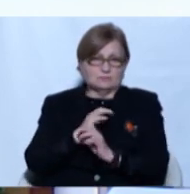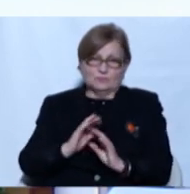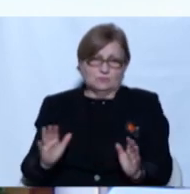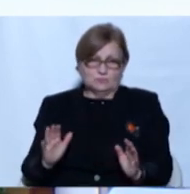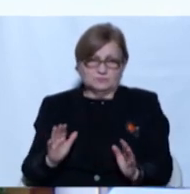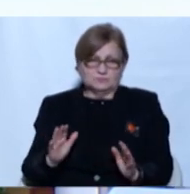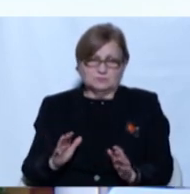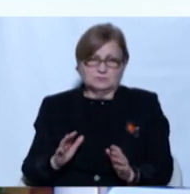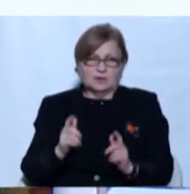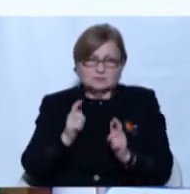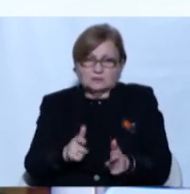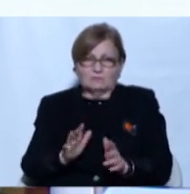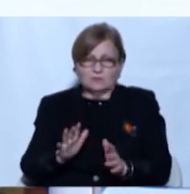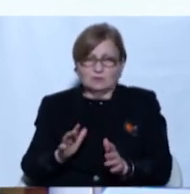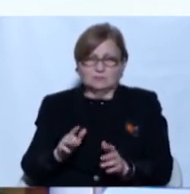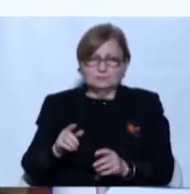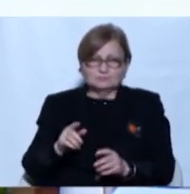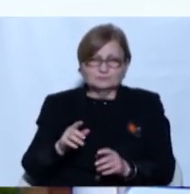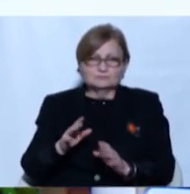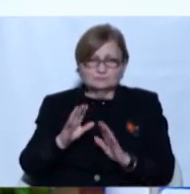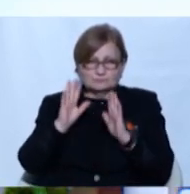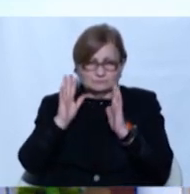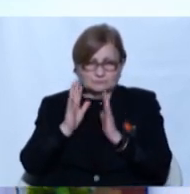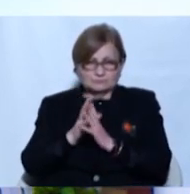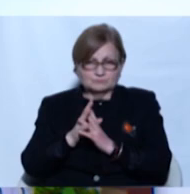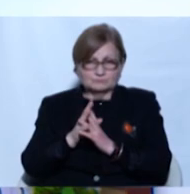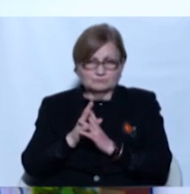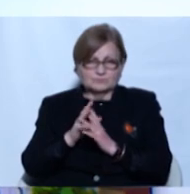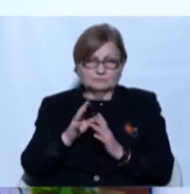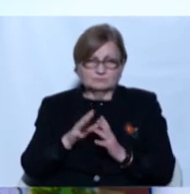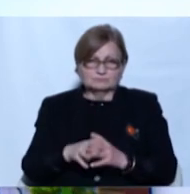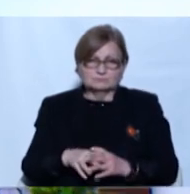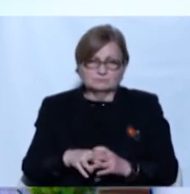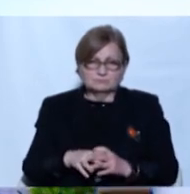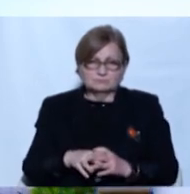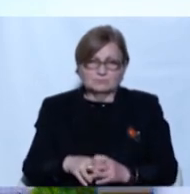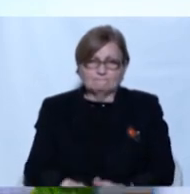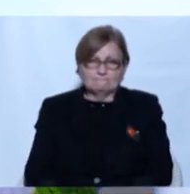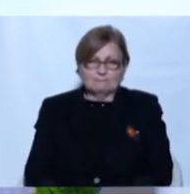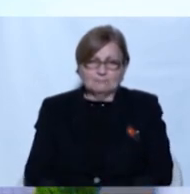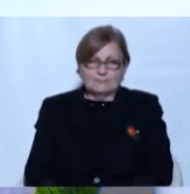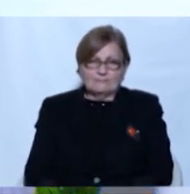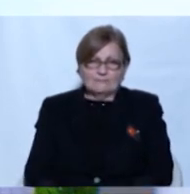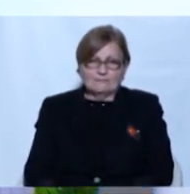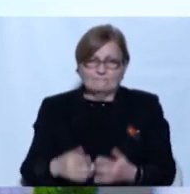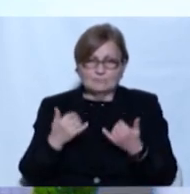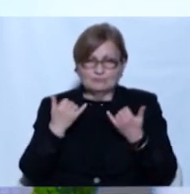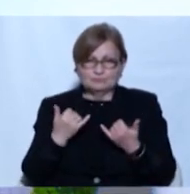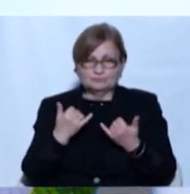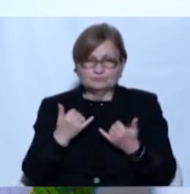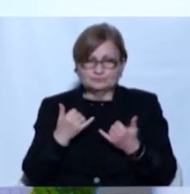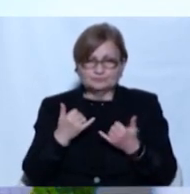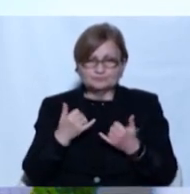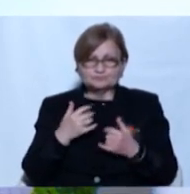ერთმანეთის საერთო ენას. იქ სულყა საბაწვერით ათრეს და ასე შემდეგ და ხა დღეს ამაზე ჩვენ აღარ გავგზელდებით. ეხლა ერთ-ერთი